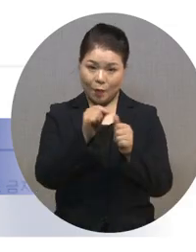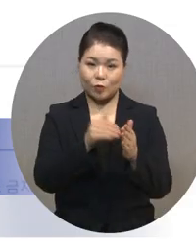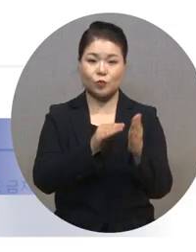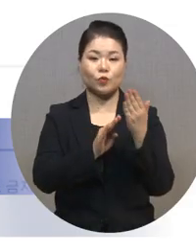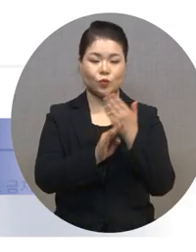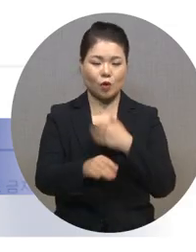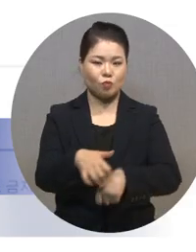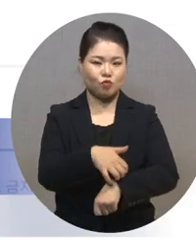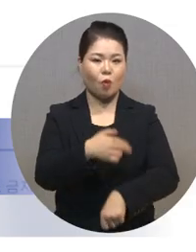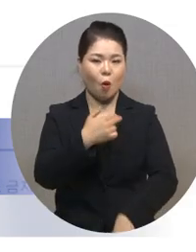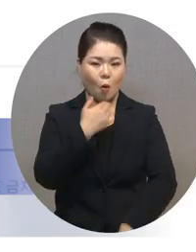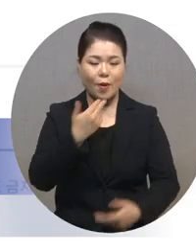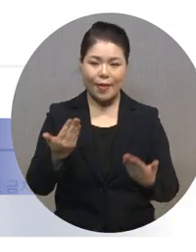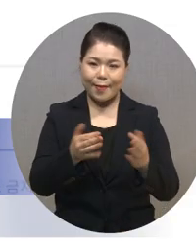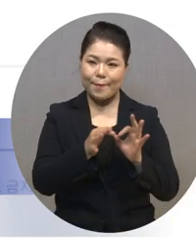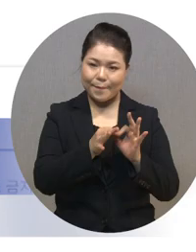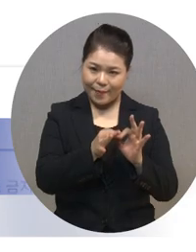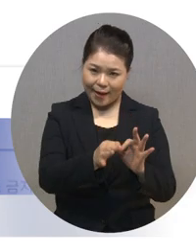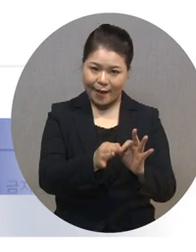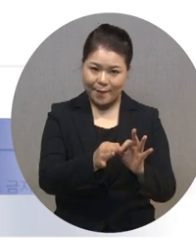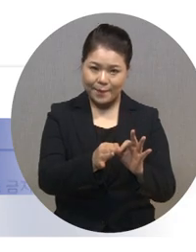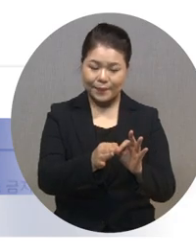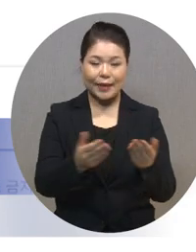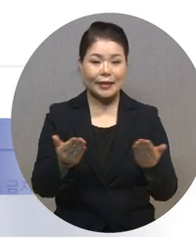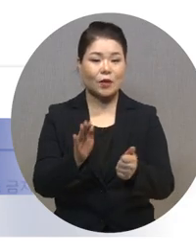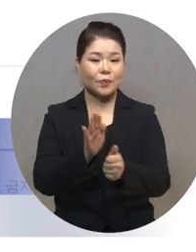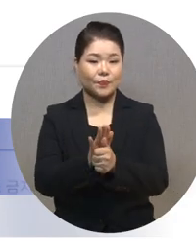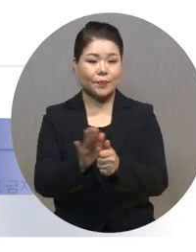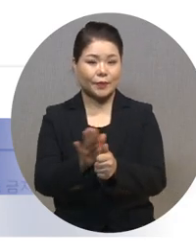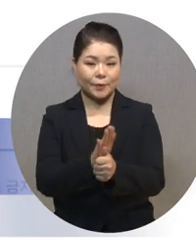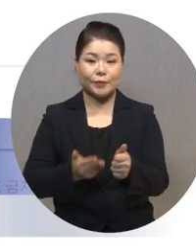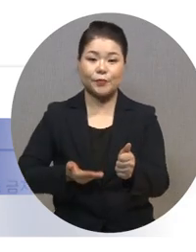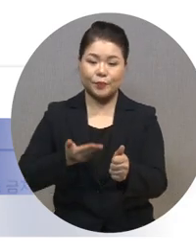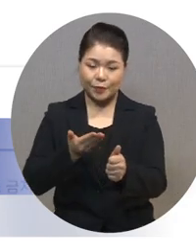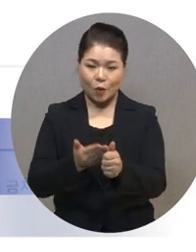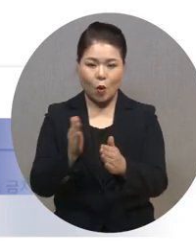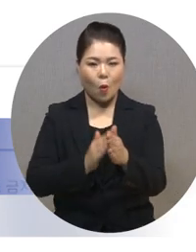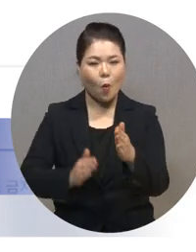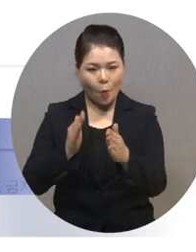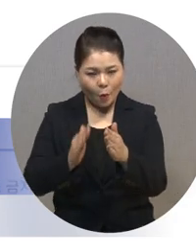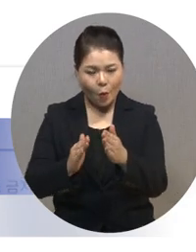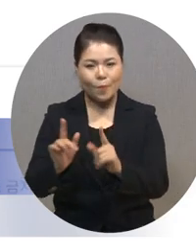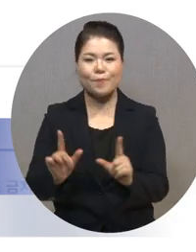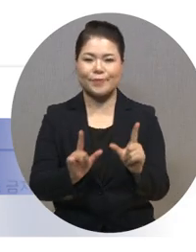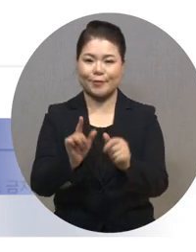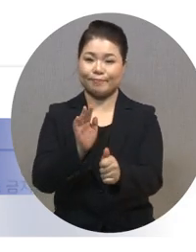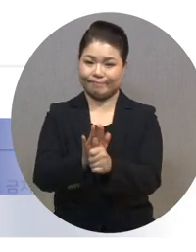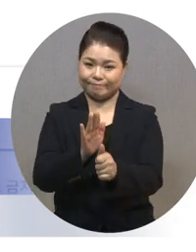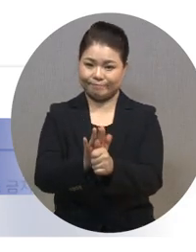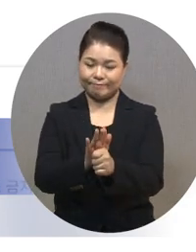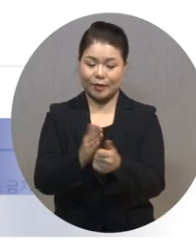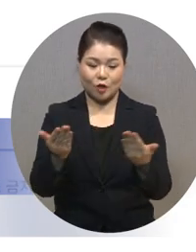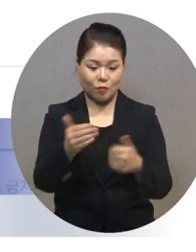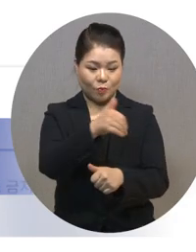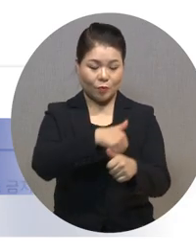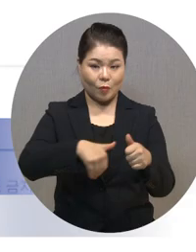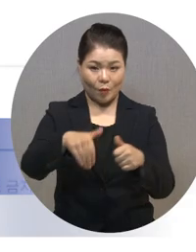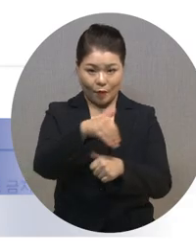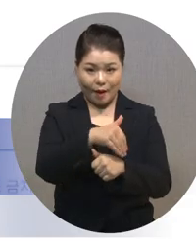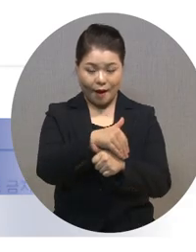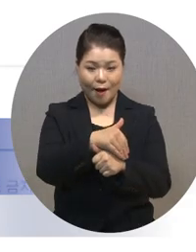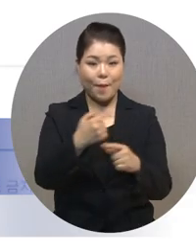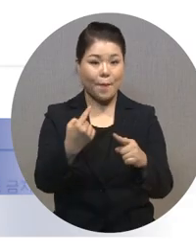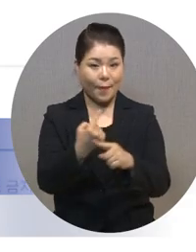이후에도 불편함 없이 근무할 수 있도록 근로 지원 서비스를 제공해 공직 적응을 돕는 한편 근무 여권을